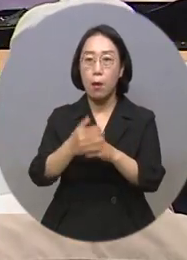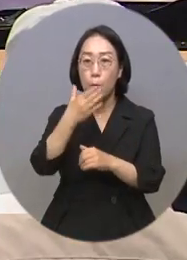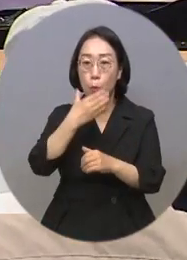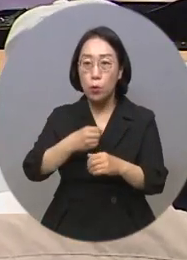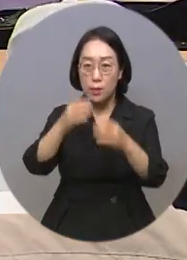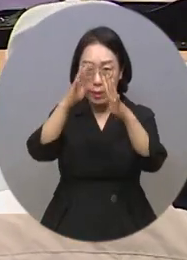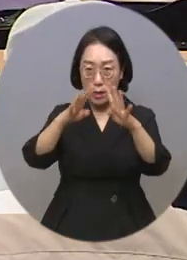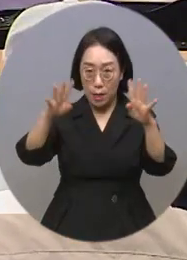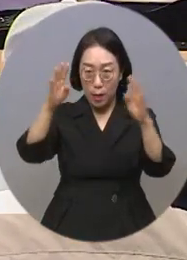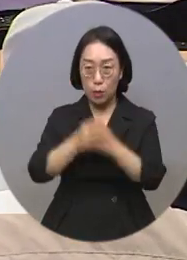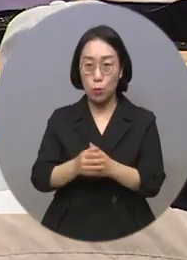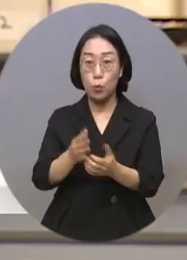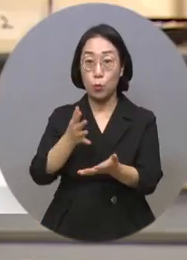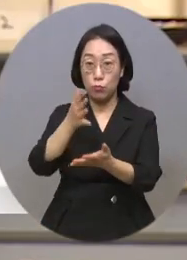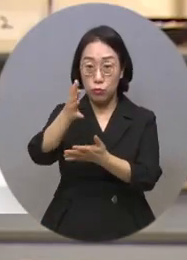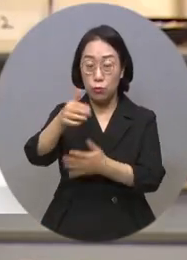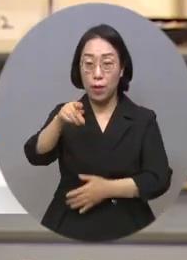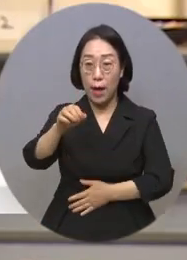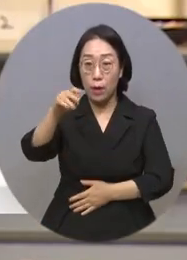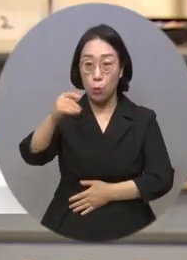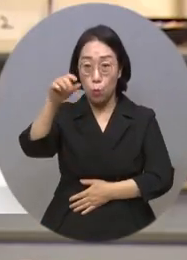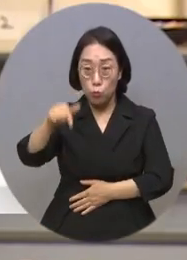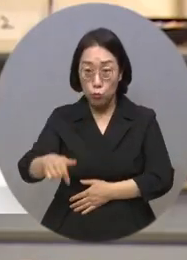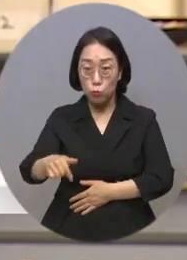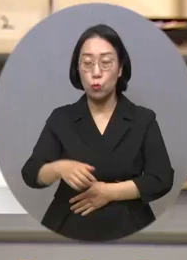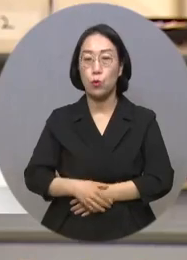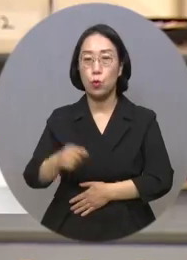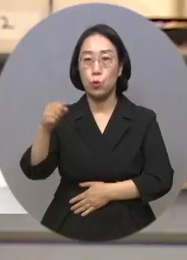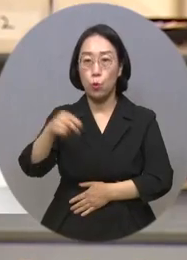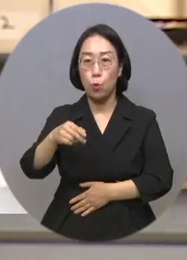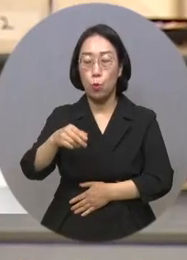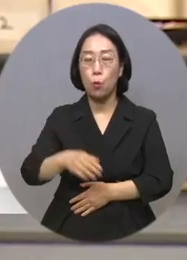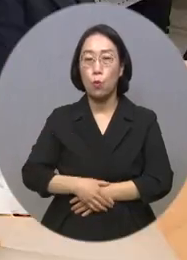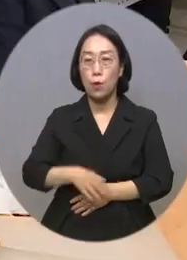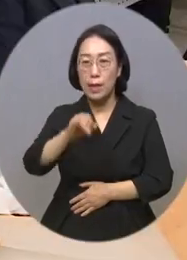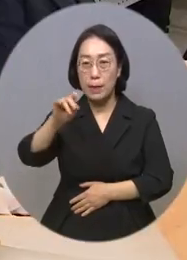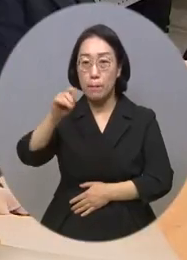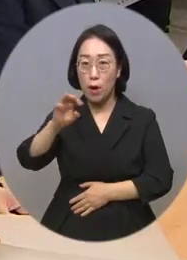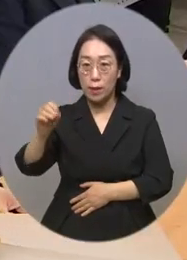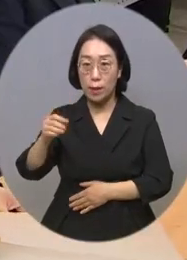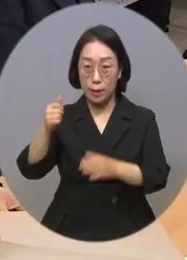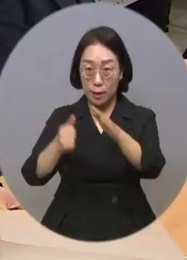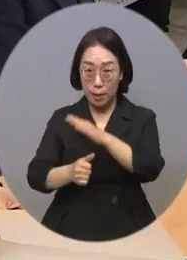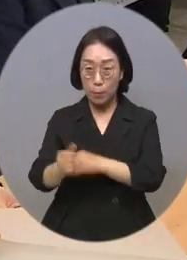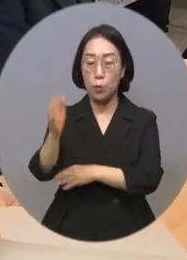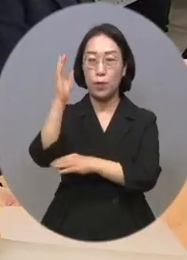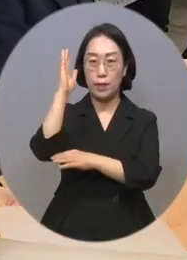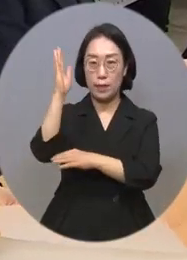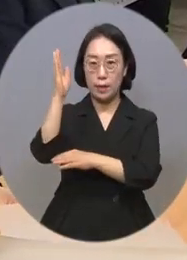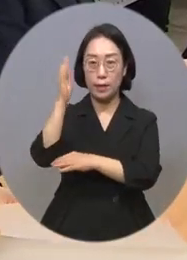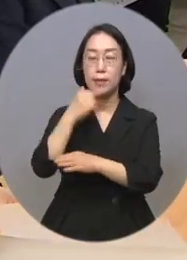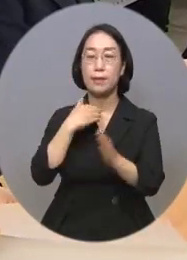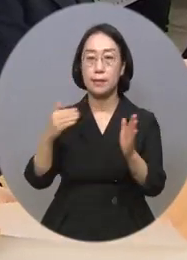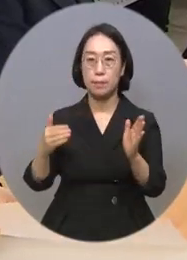국립한국복지대학교 사회복지학과 강동욱 교수와 오픈엔즈 임황택 대표이사의 발제가 펼쳐졌습니다.